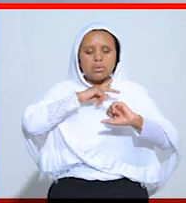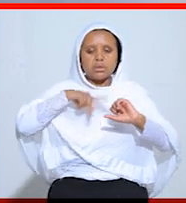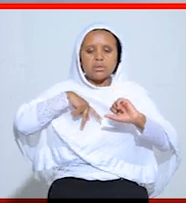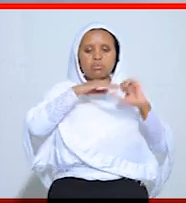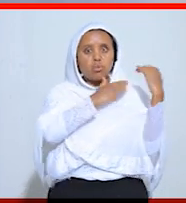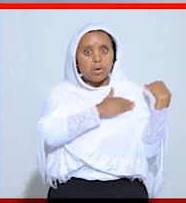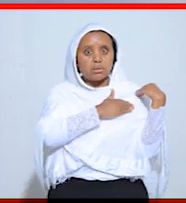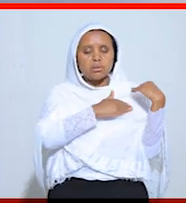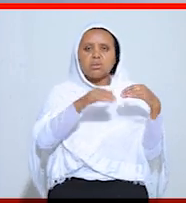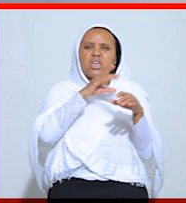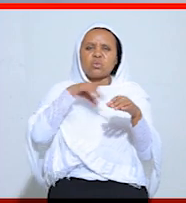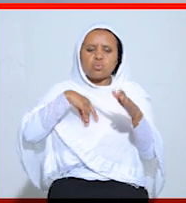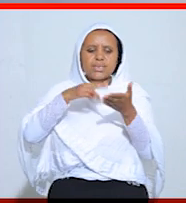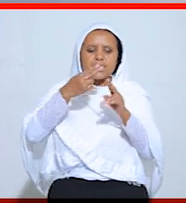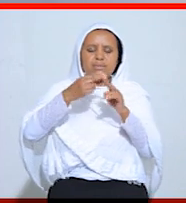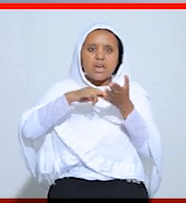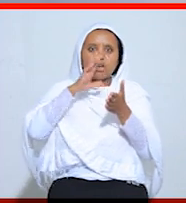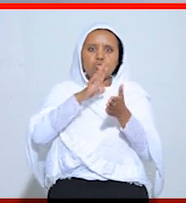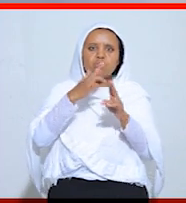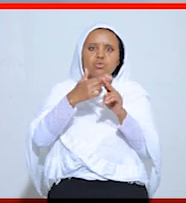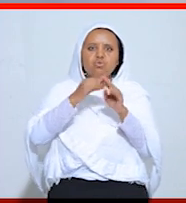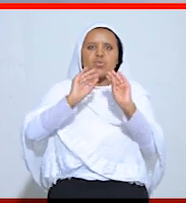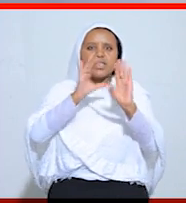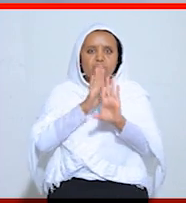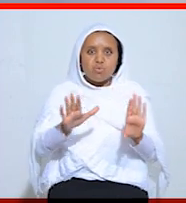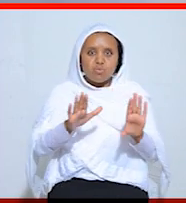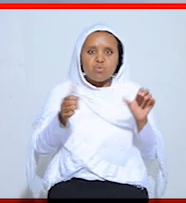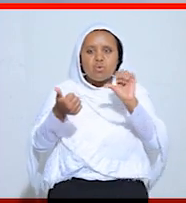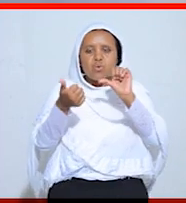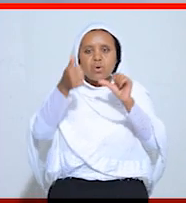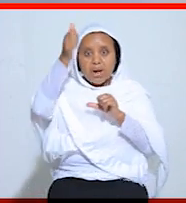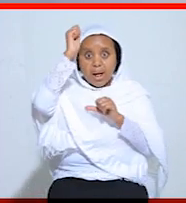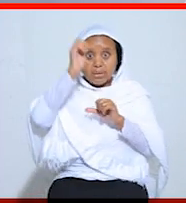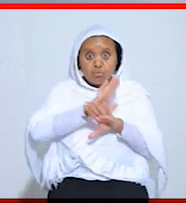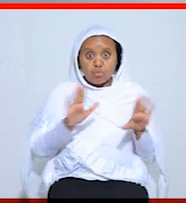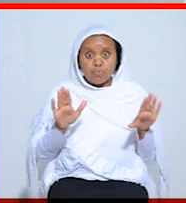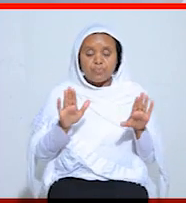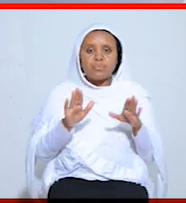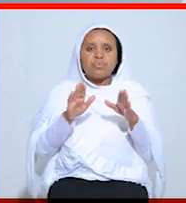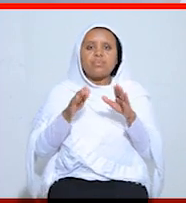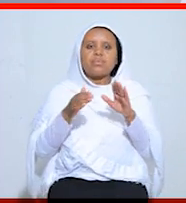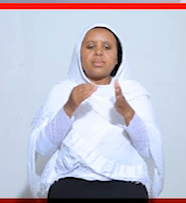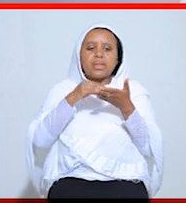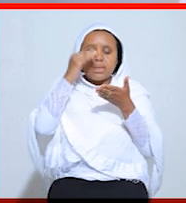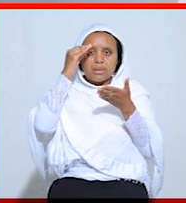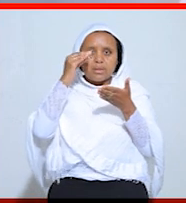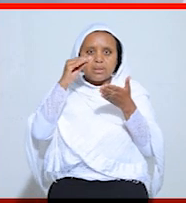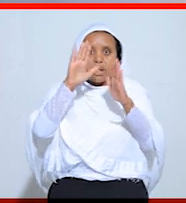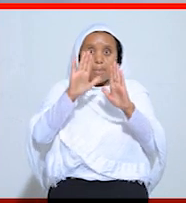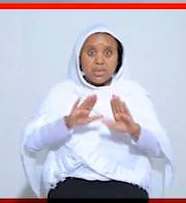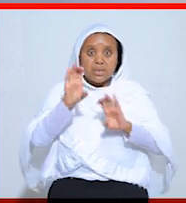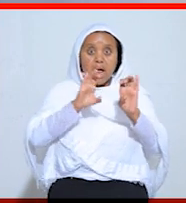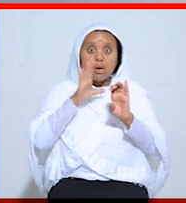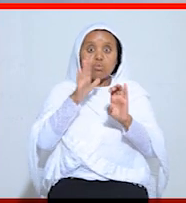ነገስታት አላውያን መኳንንት የክርስቶስን ስም እንዳያነሱ በስሙ እንዳያስተምሩ እንዳያጠምቁ ትምህርት ተአምራት